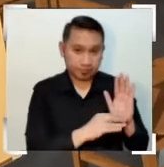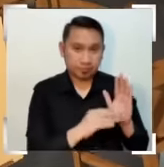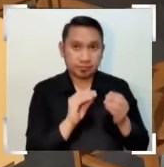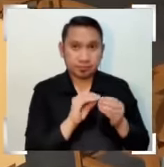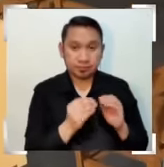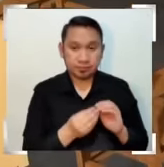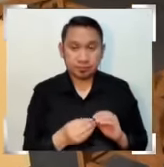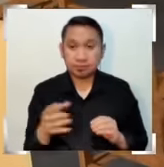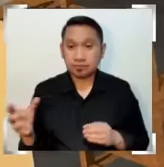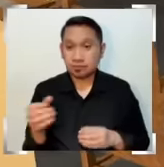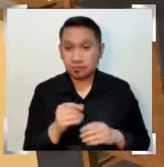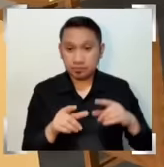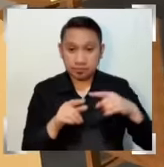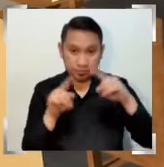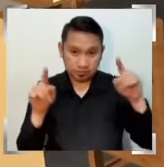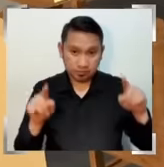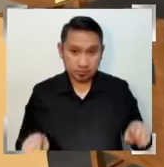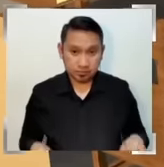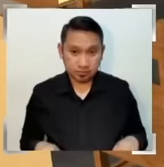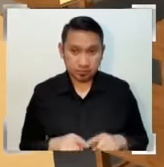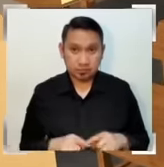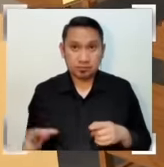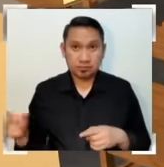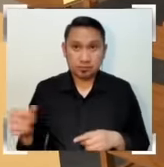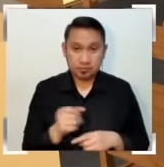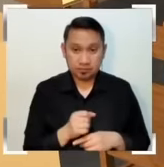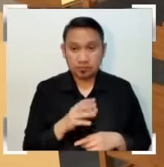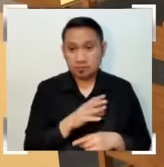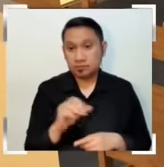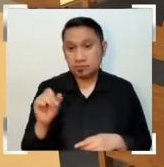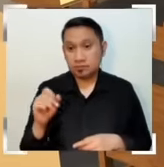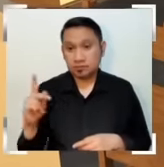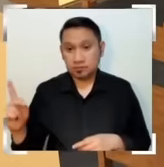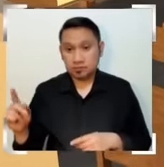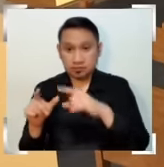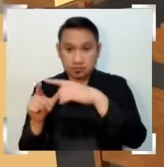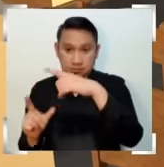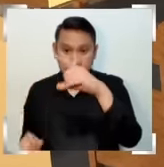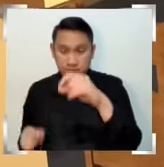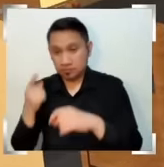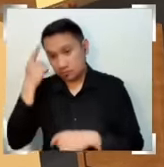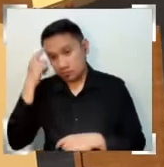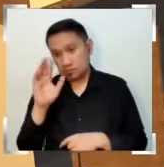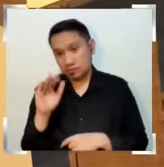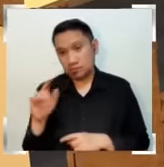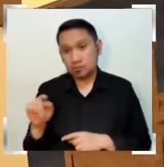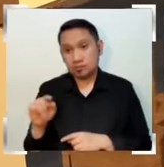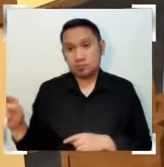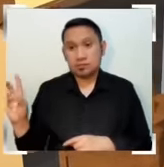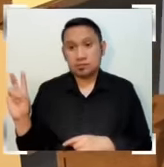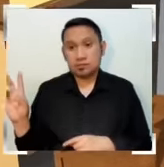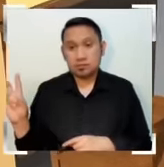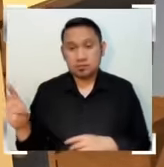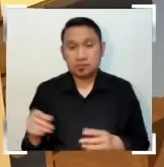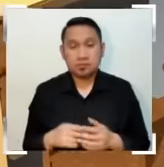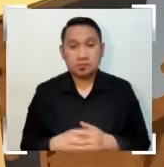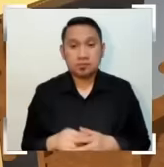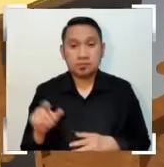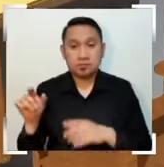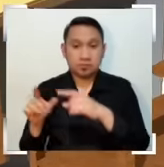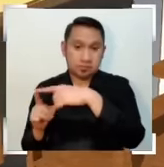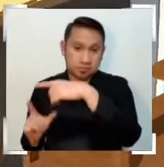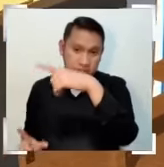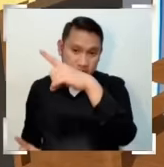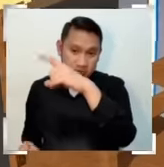ang balotang ibibigay ng EB at isang SK ballot para sa mga edad 15 hanggang 17, isang SK ballot at